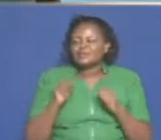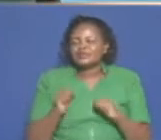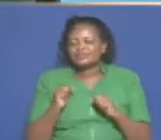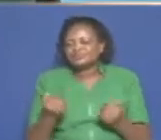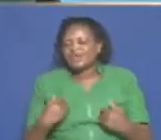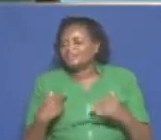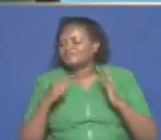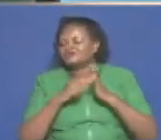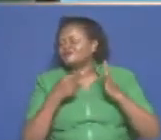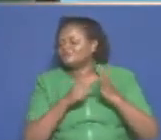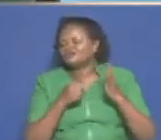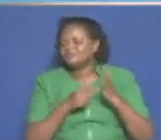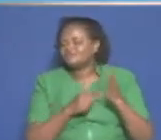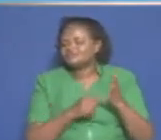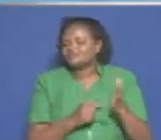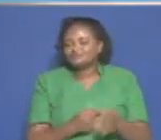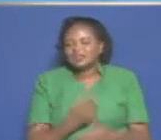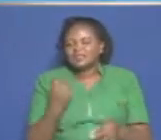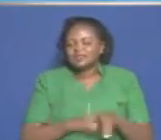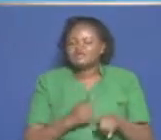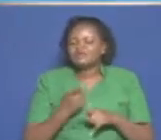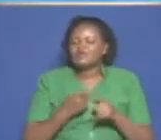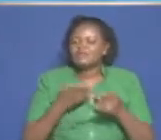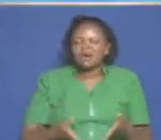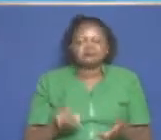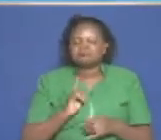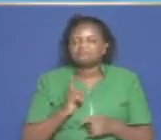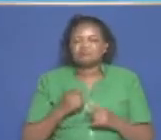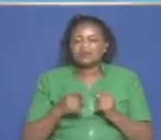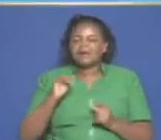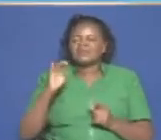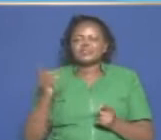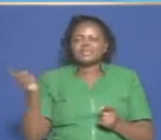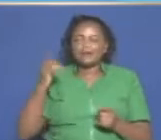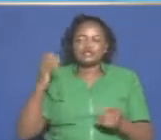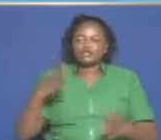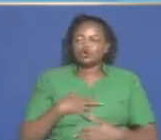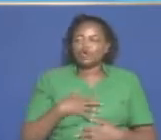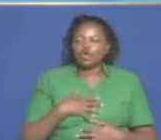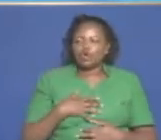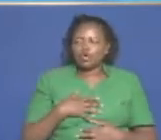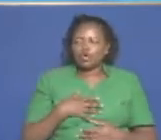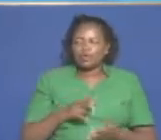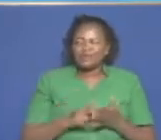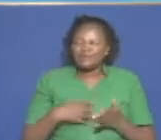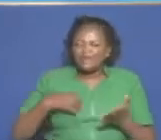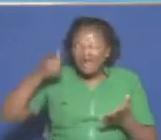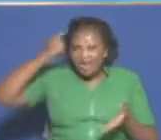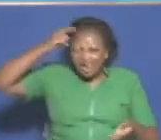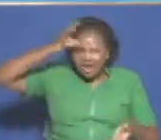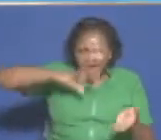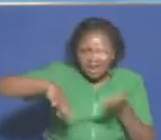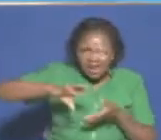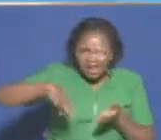fulani wakati wote kuanzia sasa. Tume natumai kwamba wamekuja tu ghafla na unapata kwamba watu wamechanganyikiwa, wengine walikuwa natumai